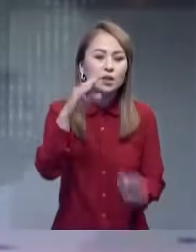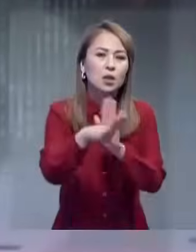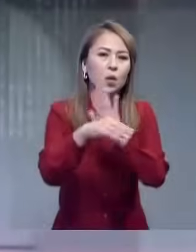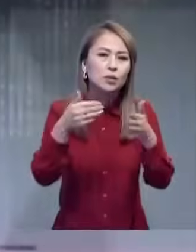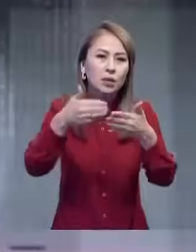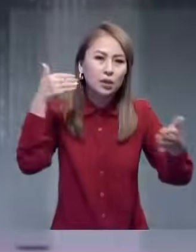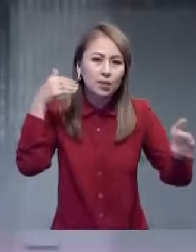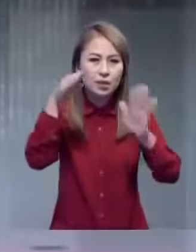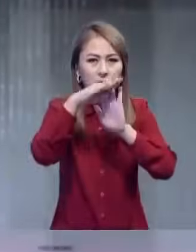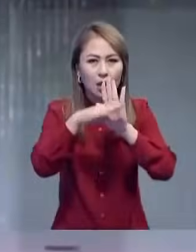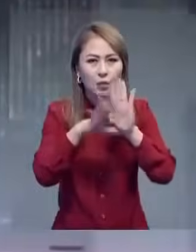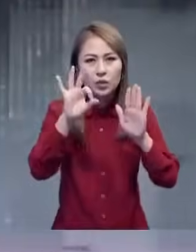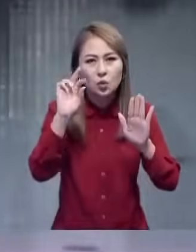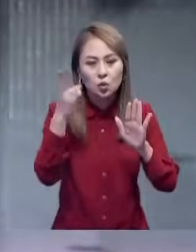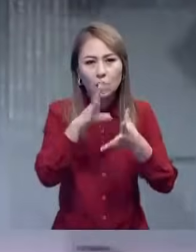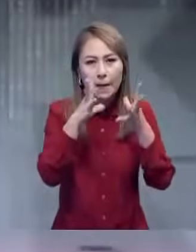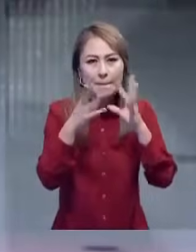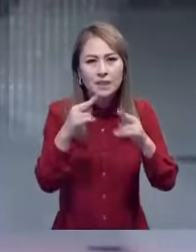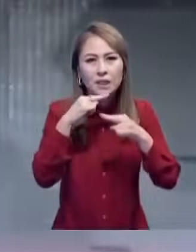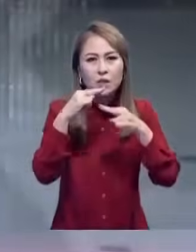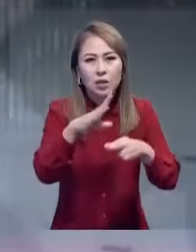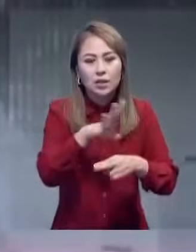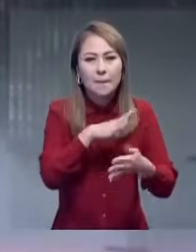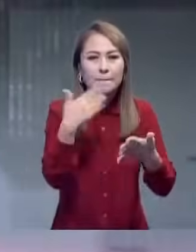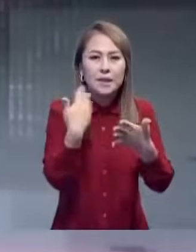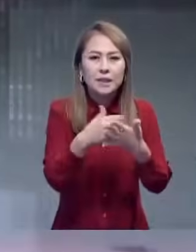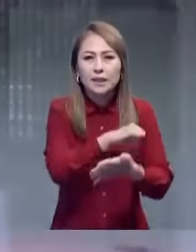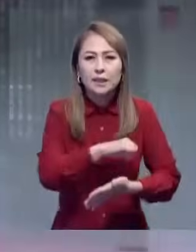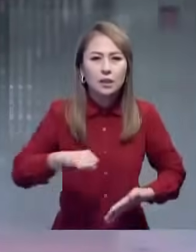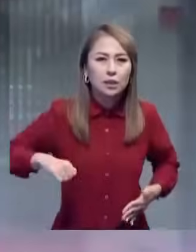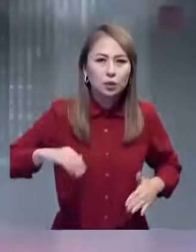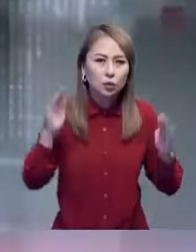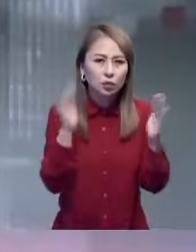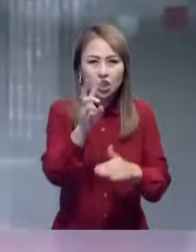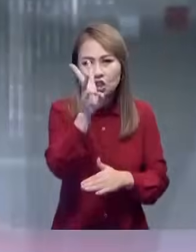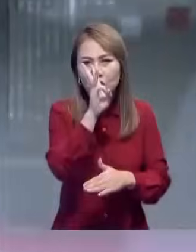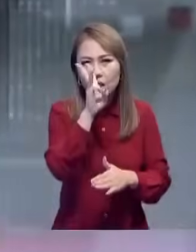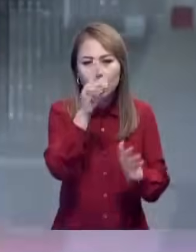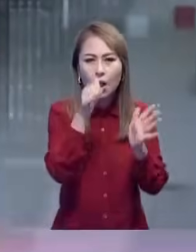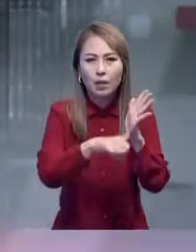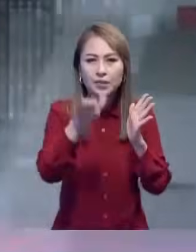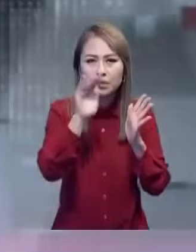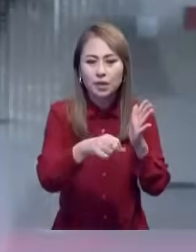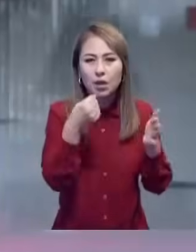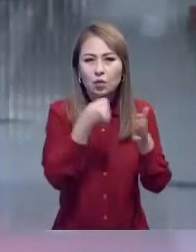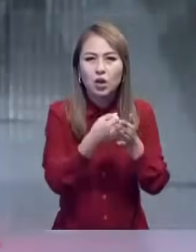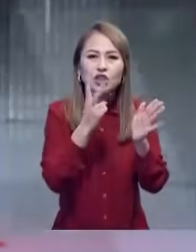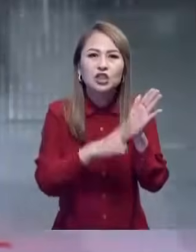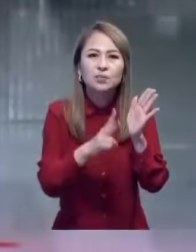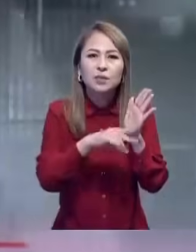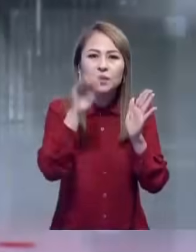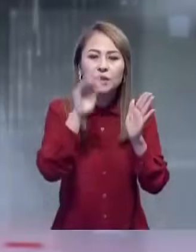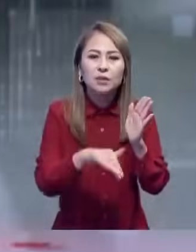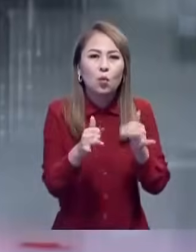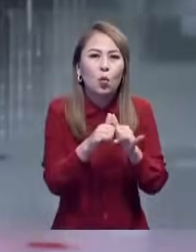Президент сайлауалды бағдарламасында әлеуметтік салаға баса назар аударды. Мәселен, ең төменгі жалақы мөлшері 60 мың теңгеден 70 мың